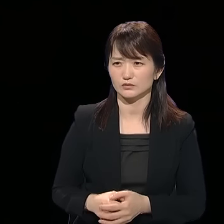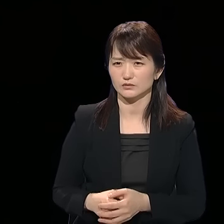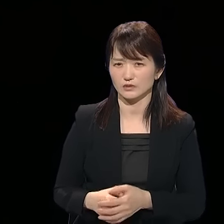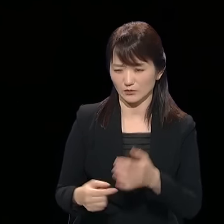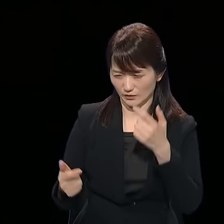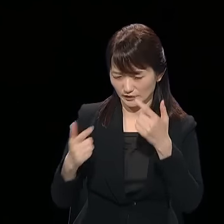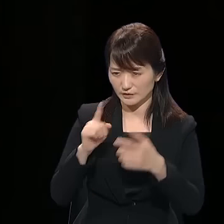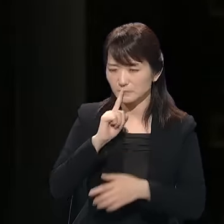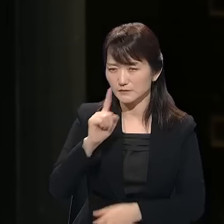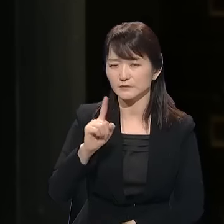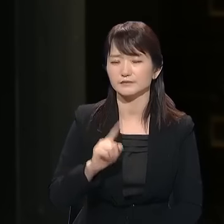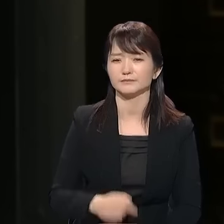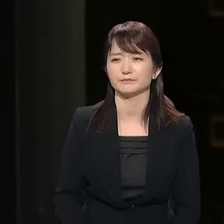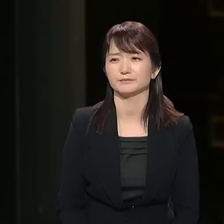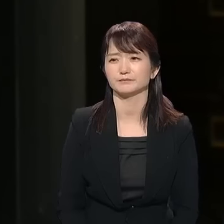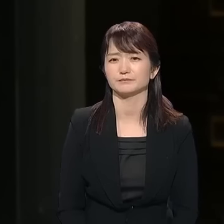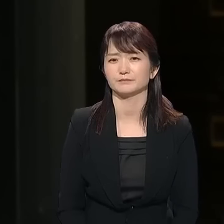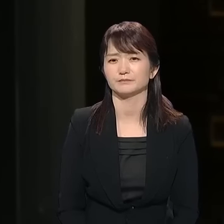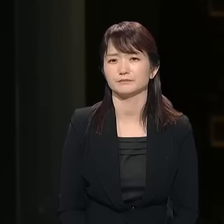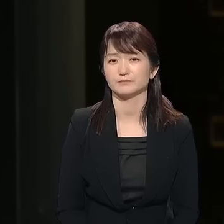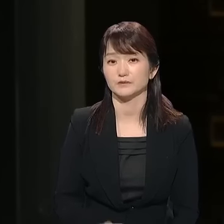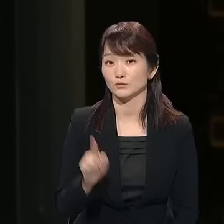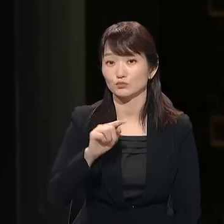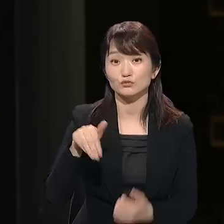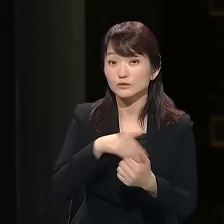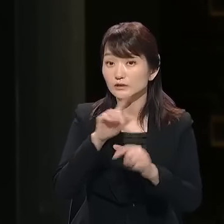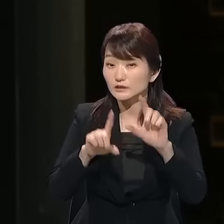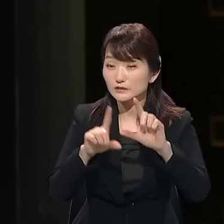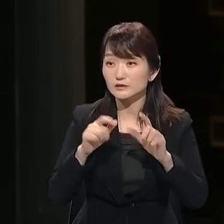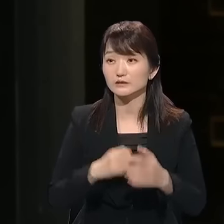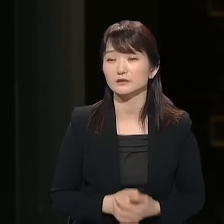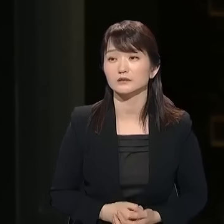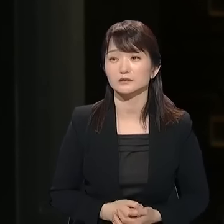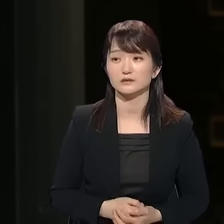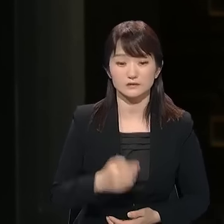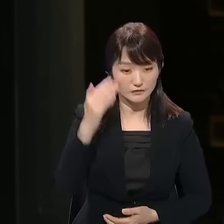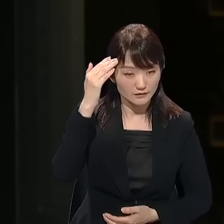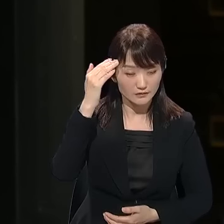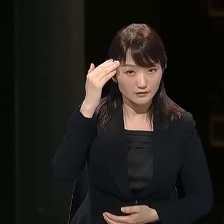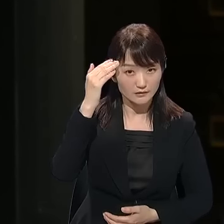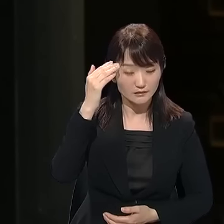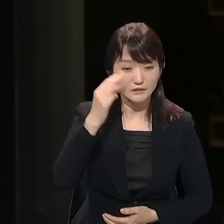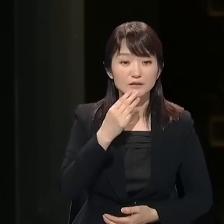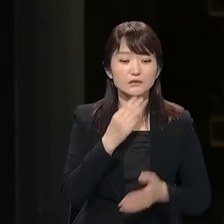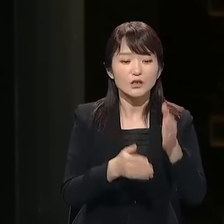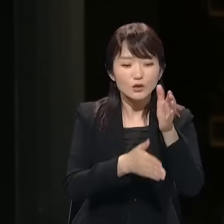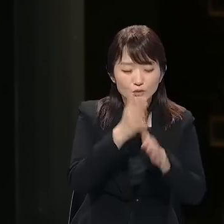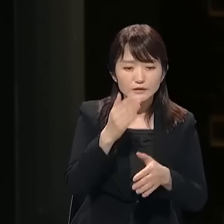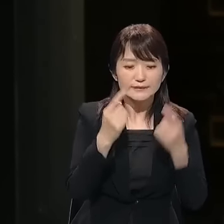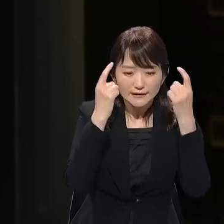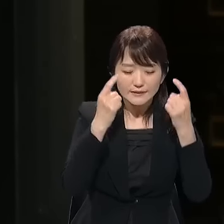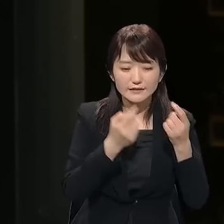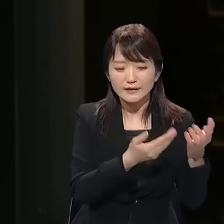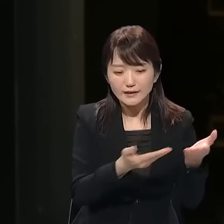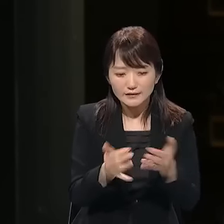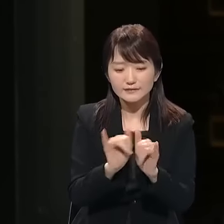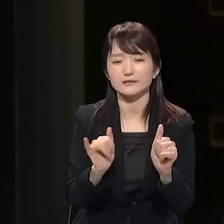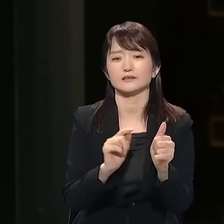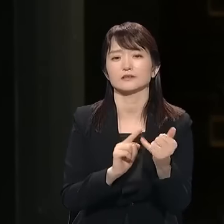CCTV를 자 이게 무슨 상황이냐면 한국인 그러니까 서울시 관광 안내원이